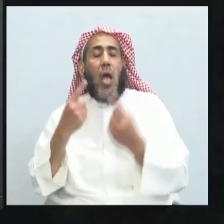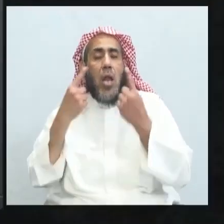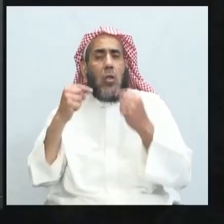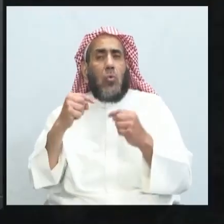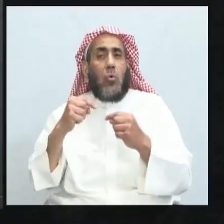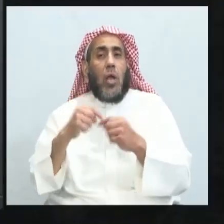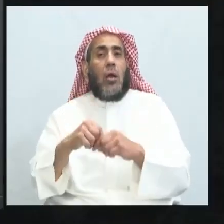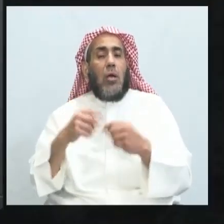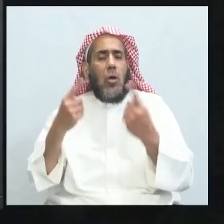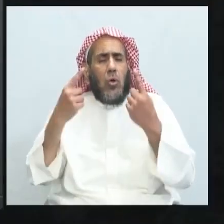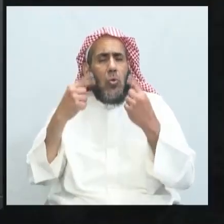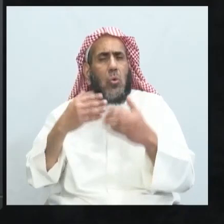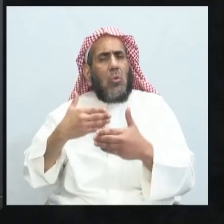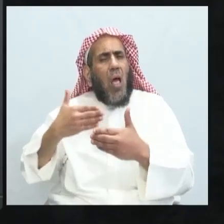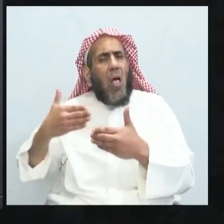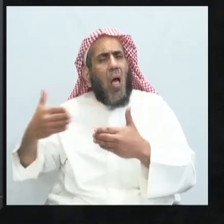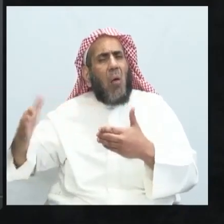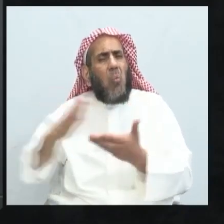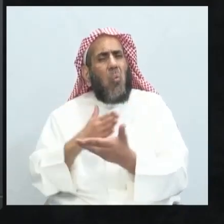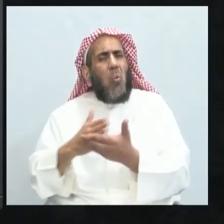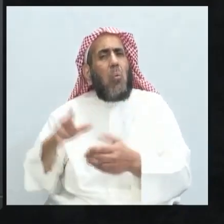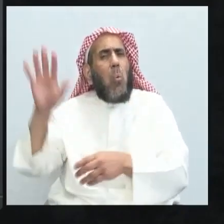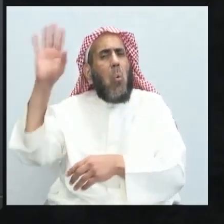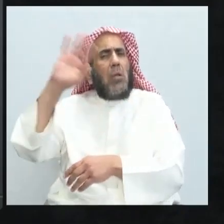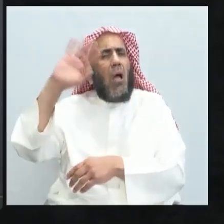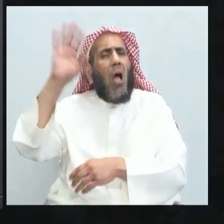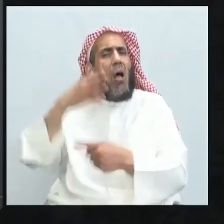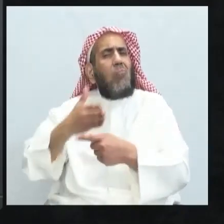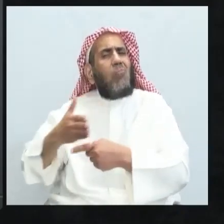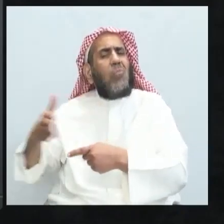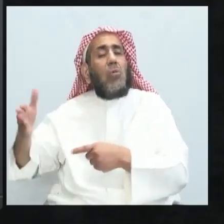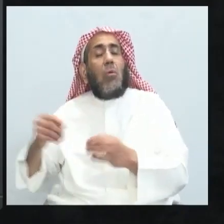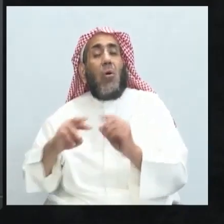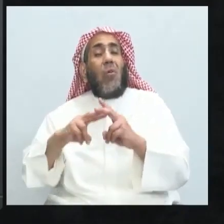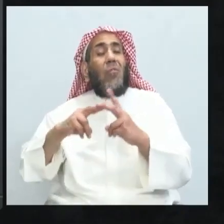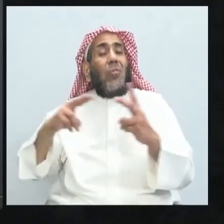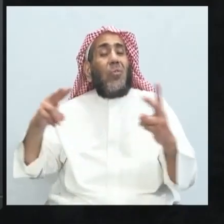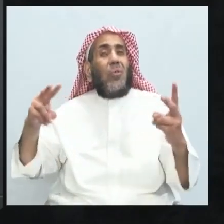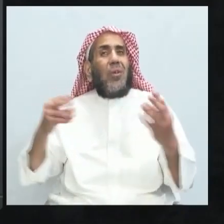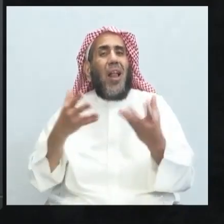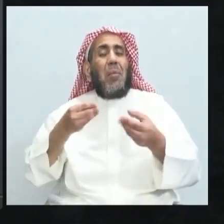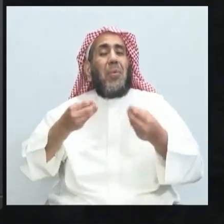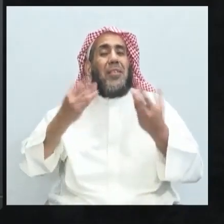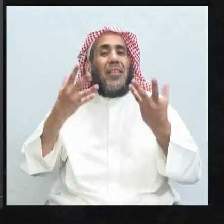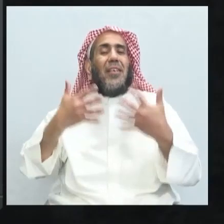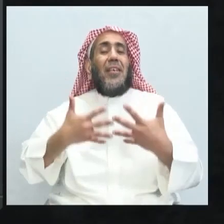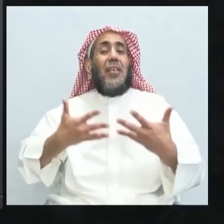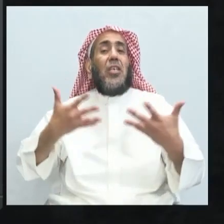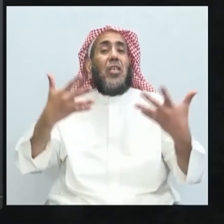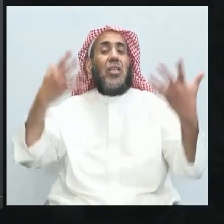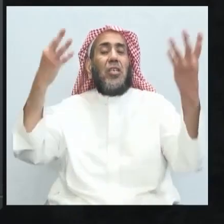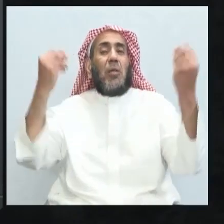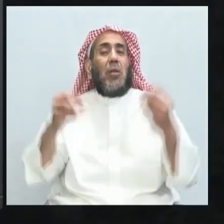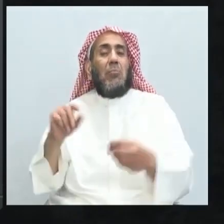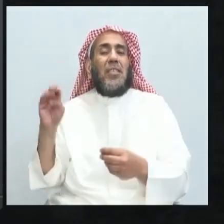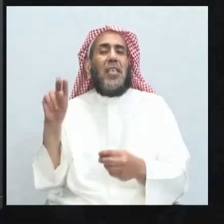ادبرت يعني ان الايام تذهب واذنت بودع ولاحظ فيها ايضا فنون البديع المذكوره الجميله جدا في في ذكرها من